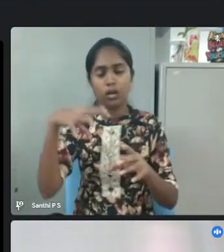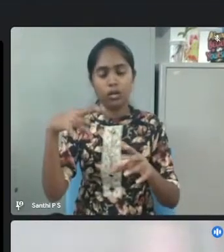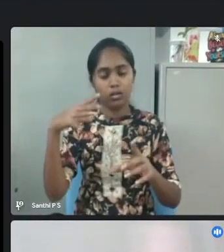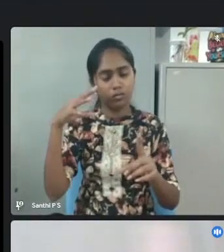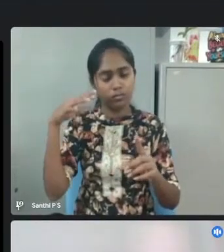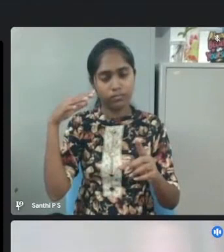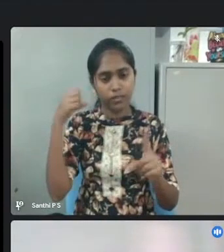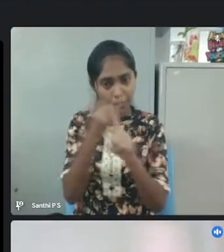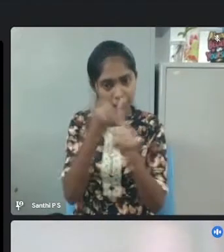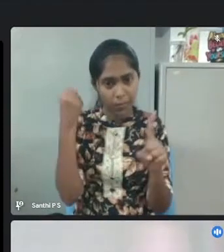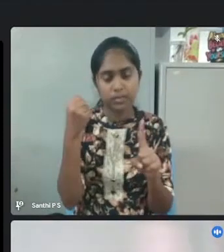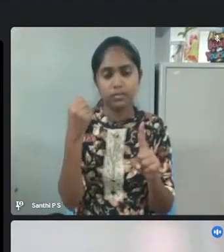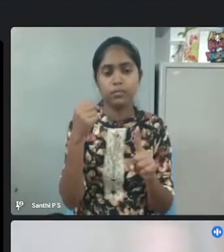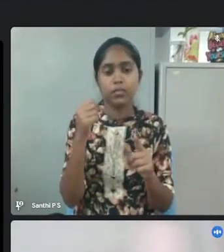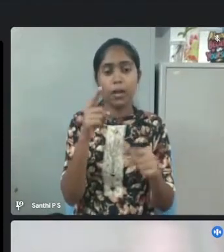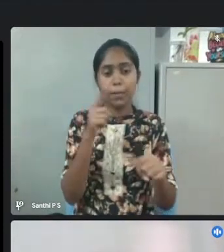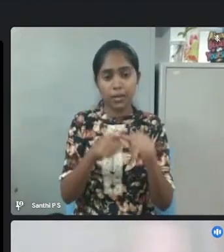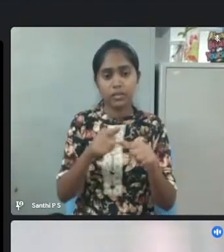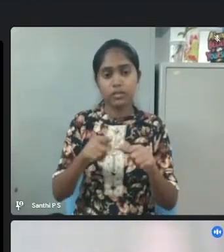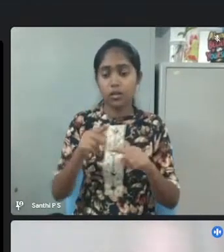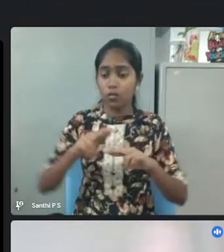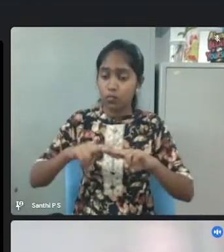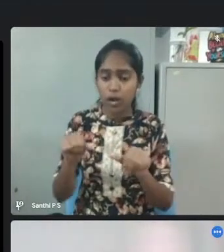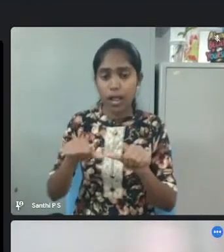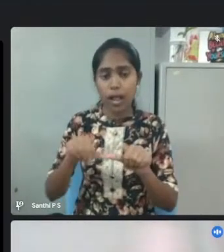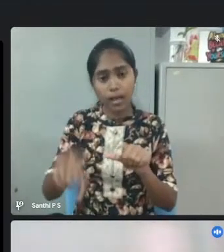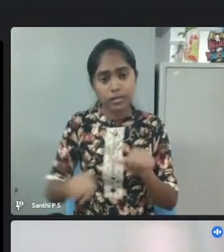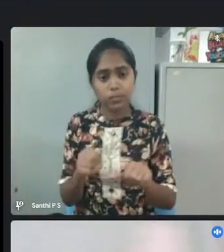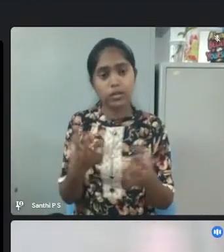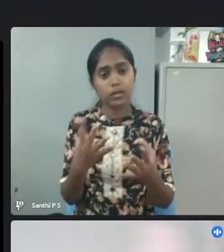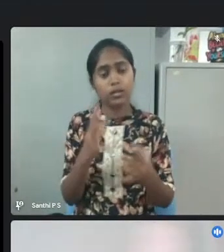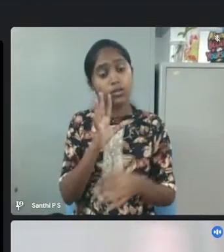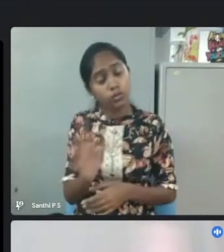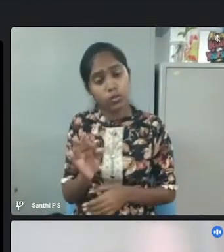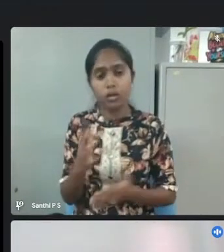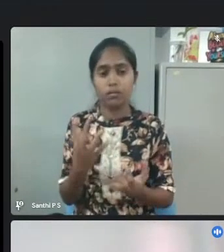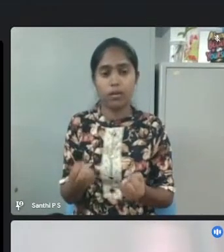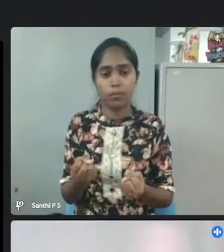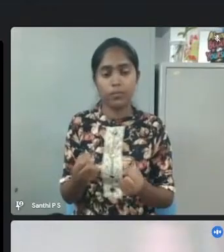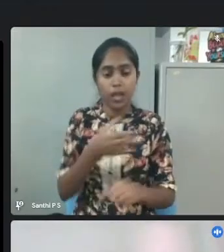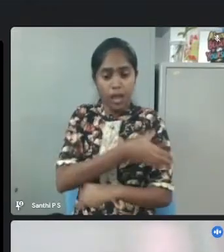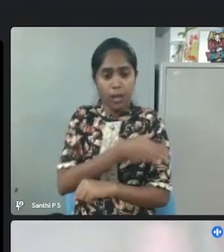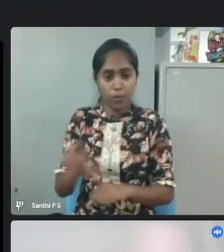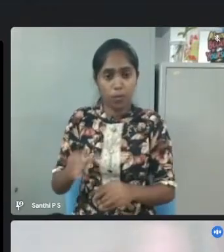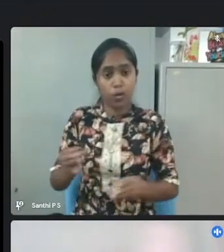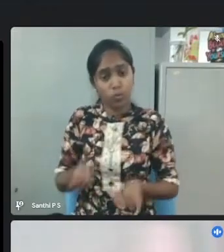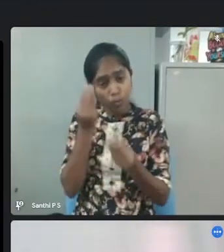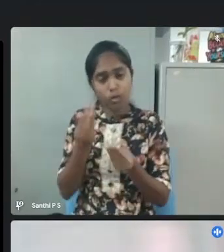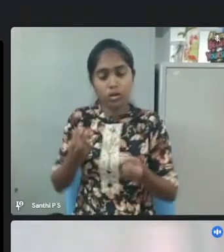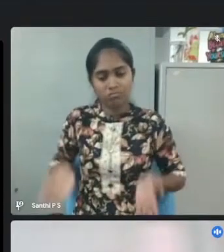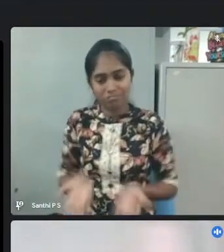ഉൾക്കൊള്ളുകയും എല്ലായിടങ്ങളിലും പ്രാപ്യത ഉറപ്പാക്കുകയും ആക്സസിബിലിറ്റി ഉറപ്പാക്കുകയും ശാക്തീകരണ പ്രവർത്തനങ്ങൾ പ്രോത്സാഹിപ്പിക്കുകയും ചെയ്യുന്നത്